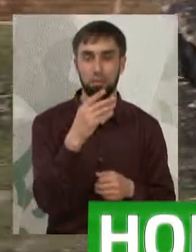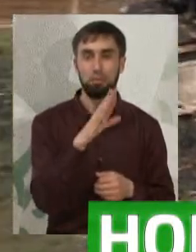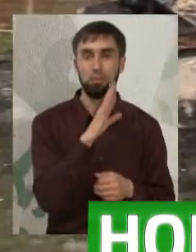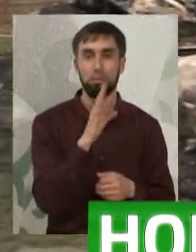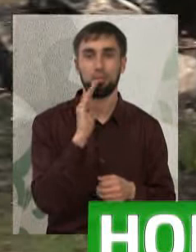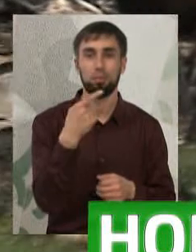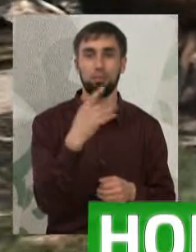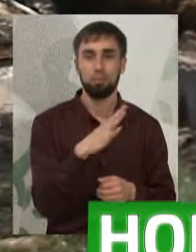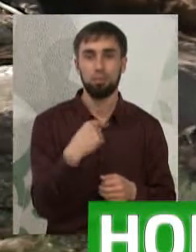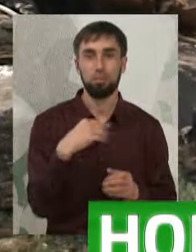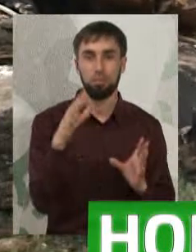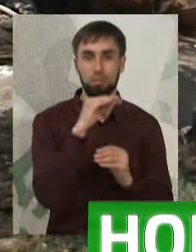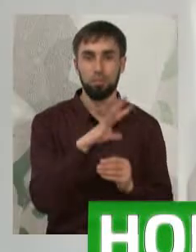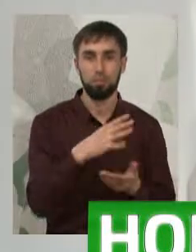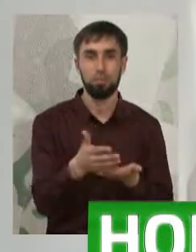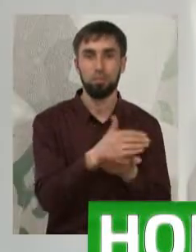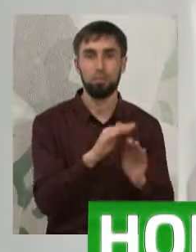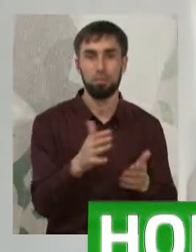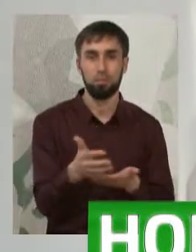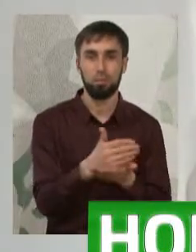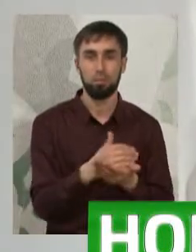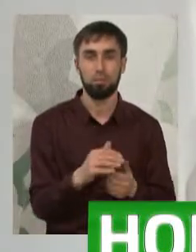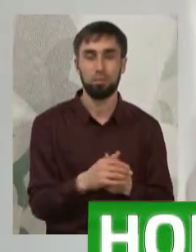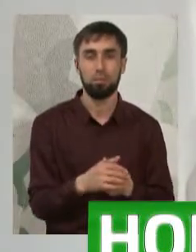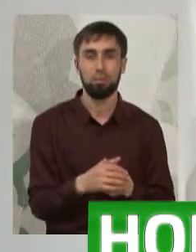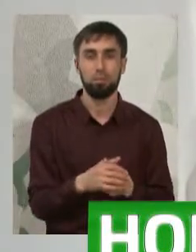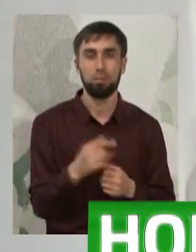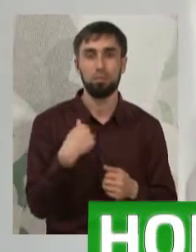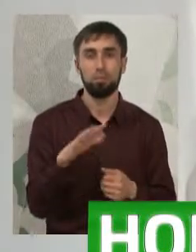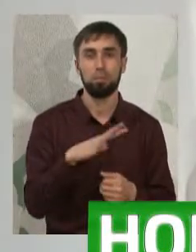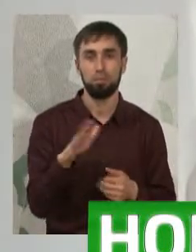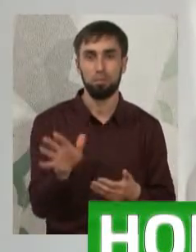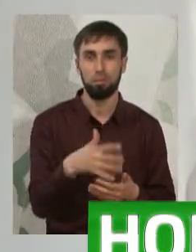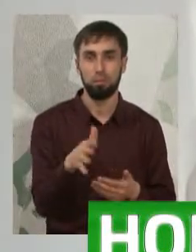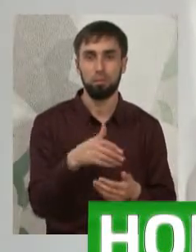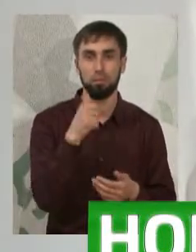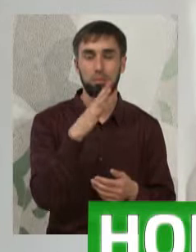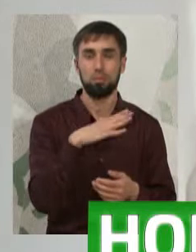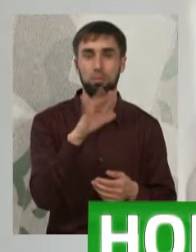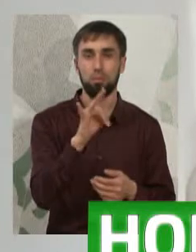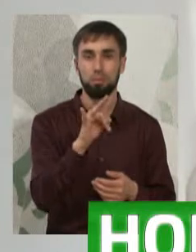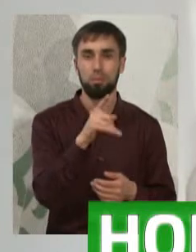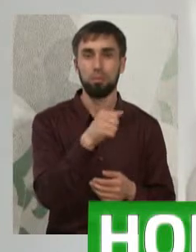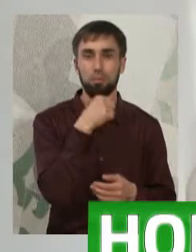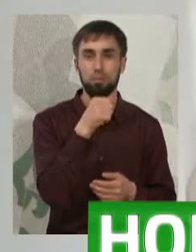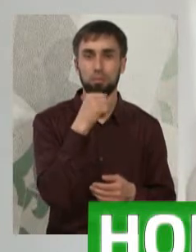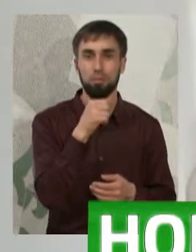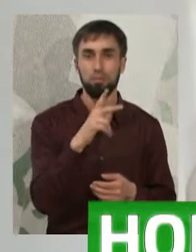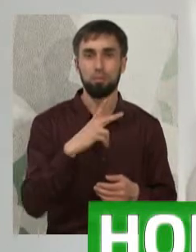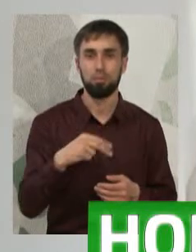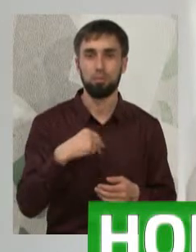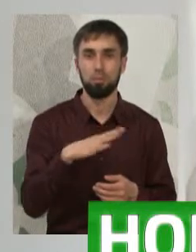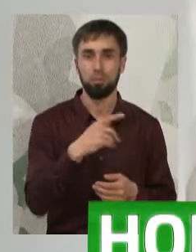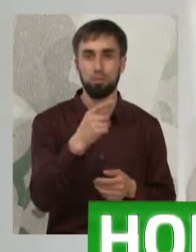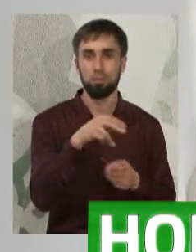рассказывает, она едва успела их вывести. Я подметала во дворе, когда старшая дочь вышла и сказала, что в комнате дым. Только я вышла с